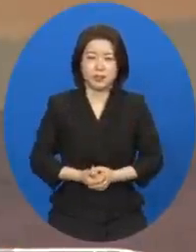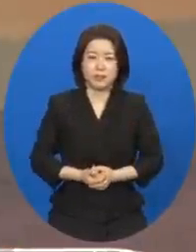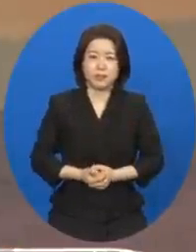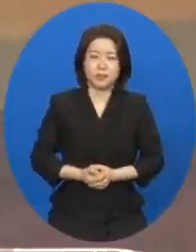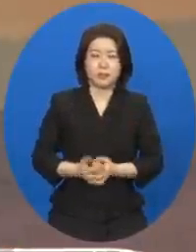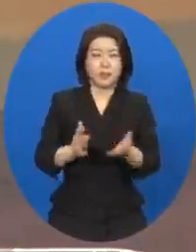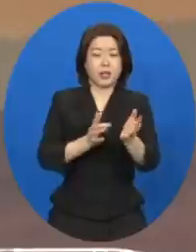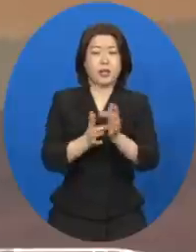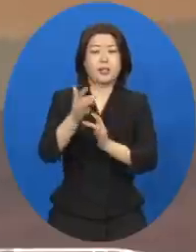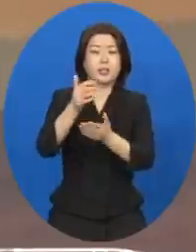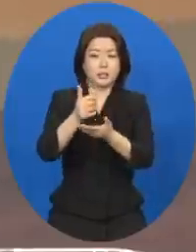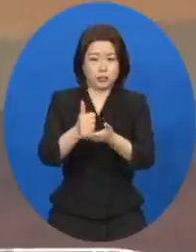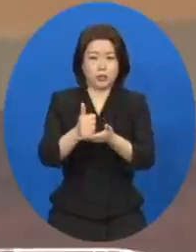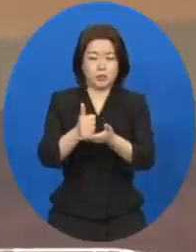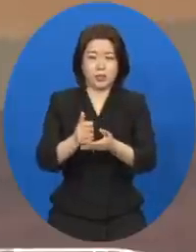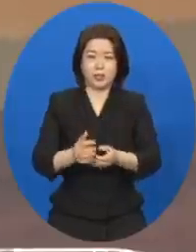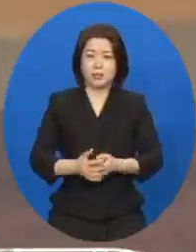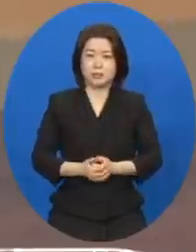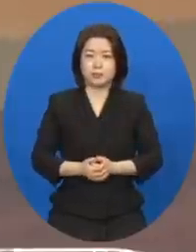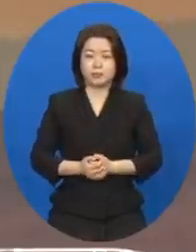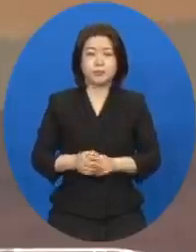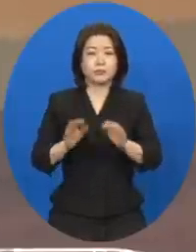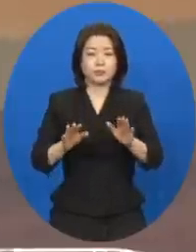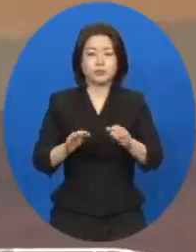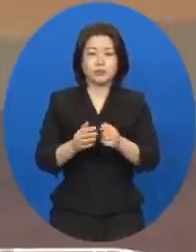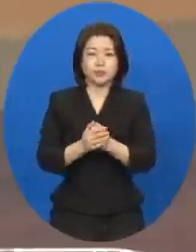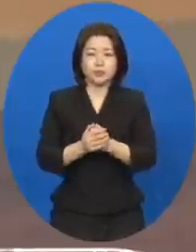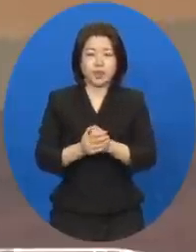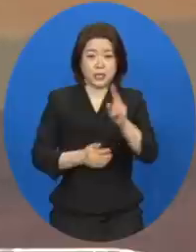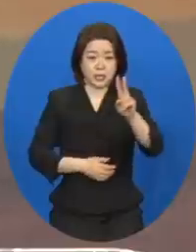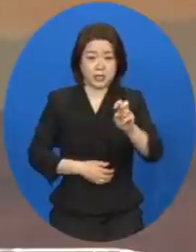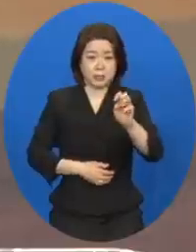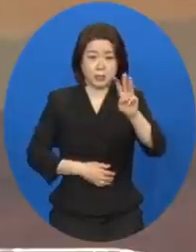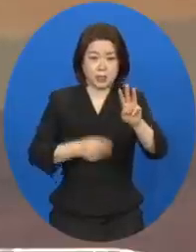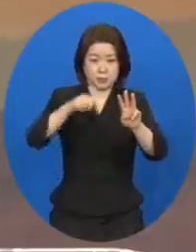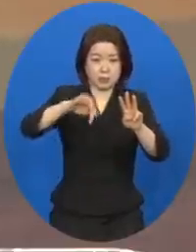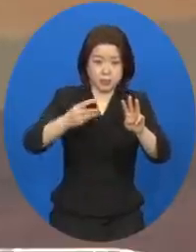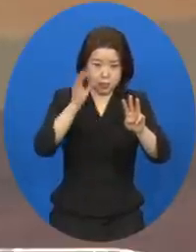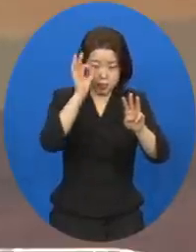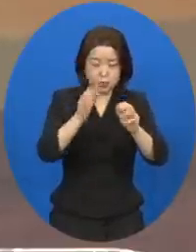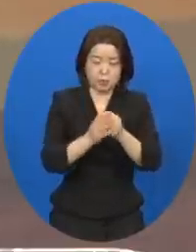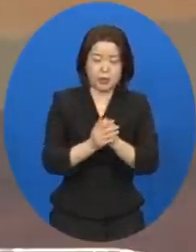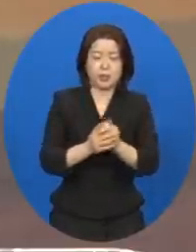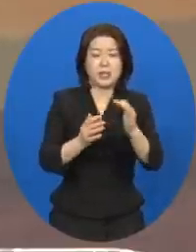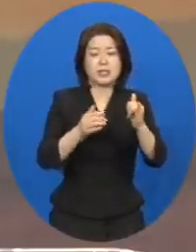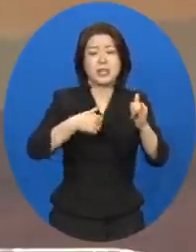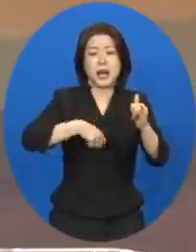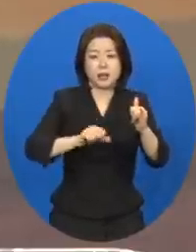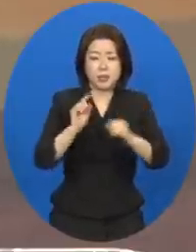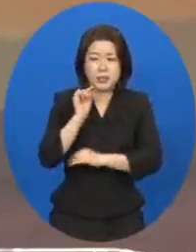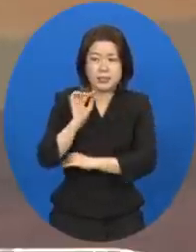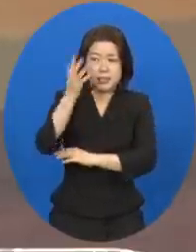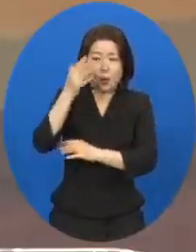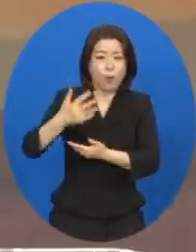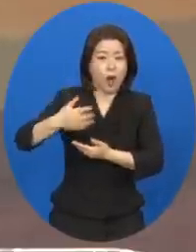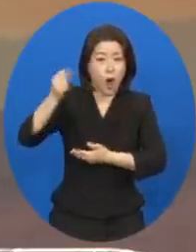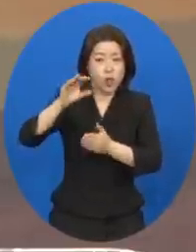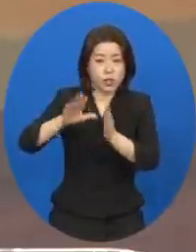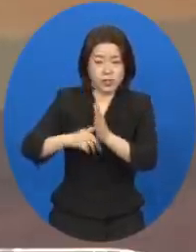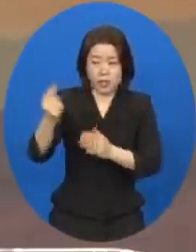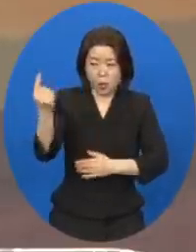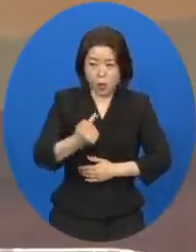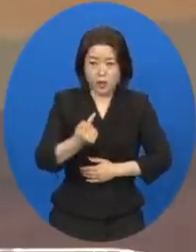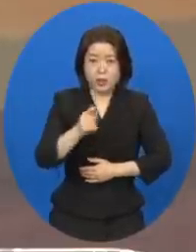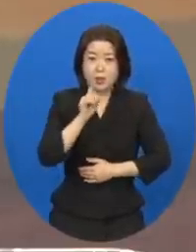예수님께서 이제 오늘 23절 말씀해 보면 인자가 영광을 받을 때가 왔도다 그런